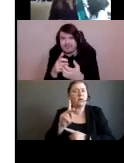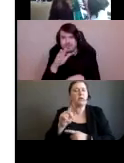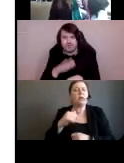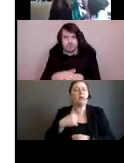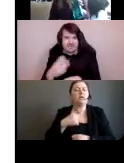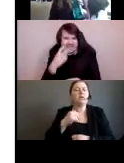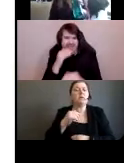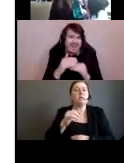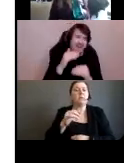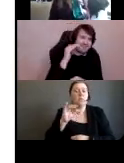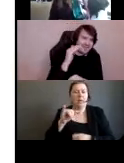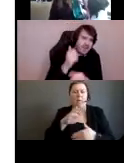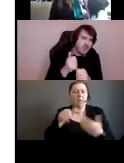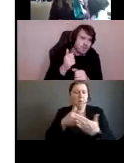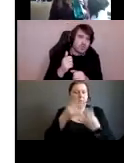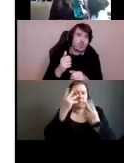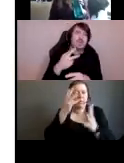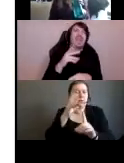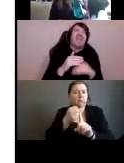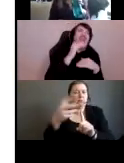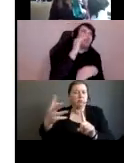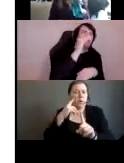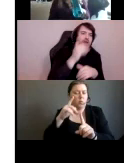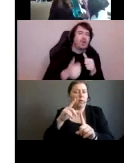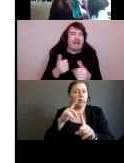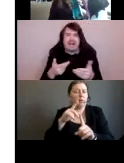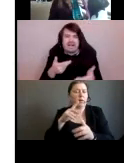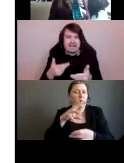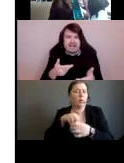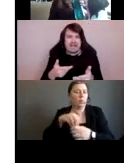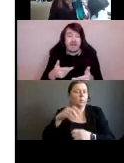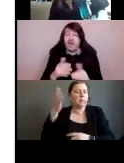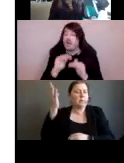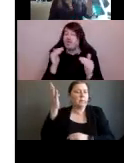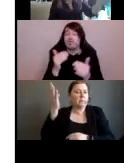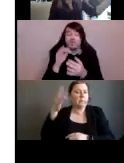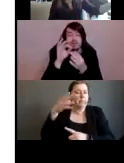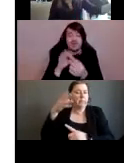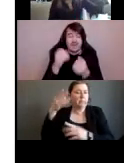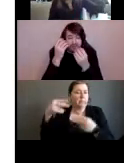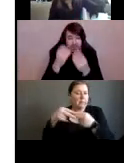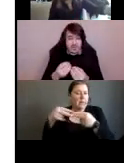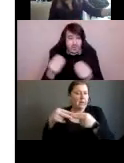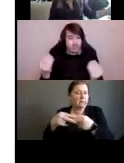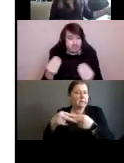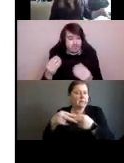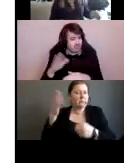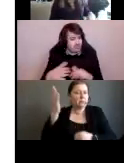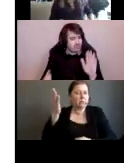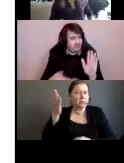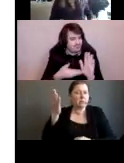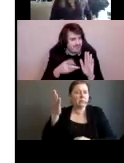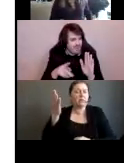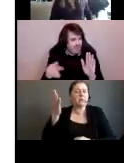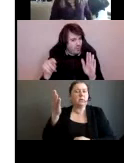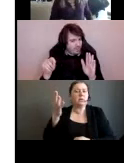risque élevé ou très élevé. Tous les détails sont dans la présente PowerPoint ainsi